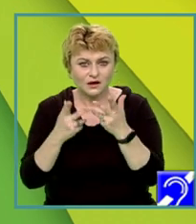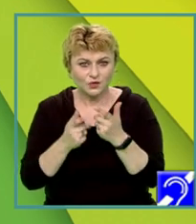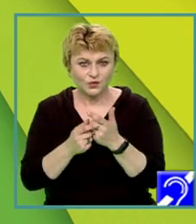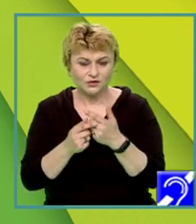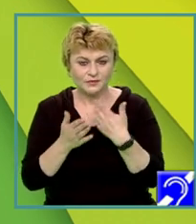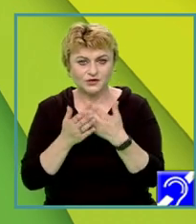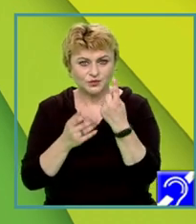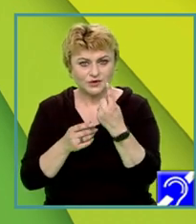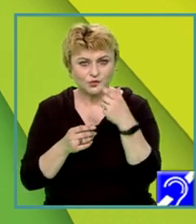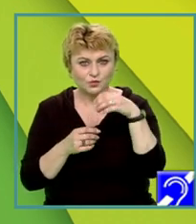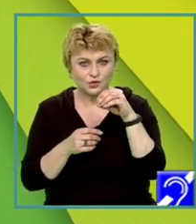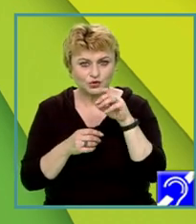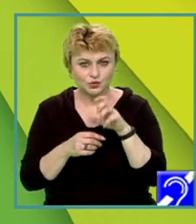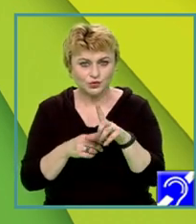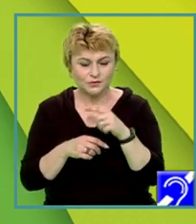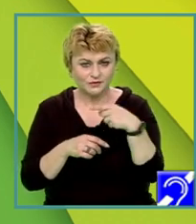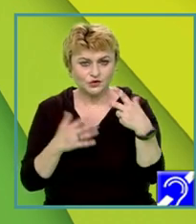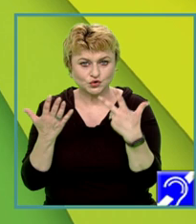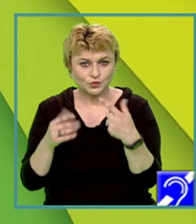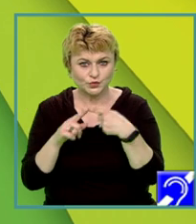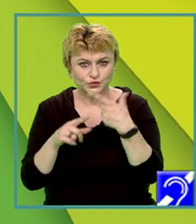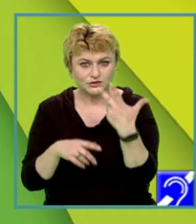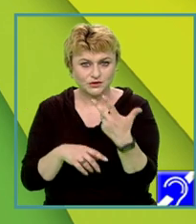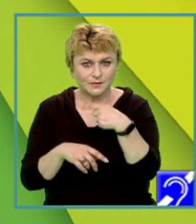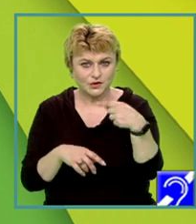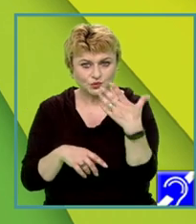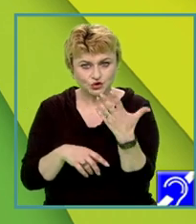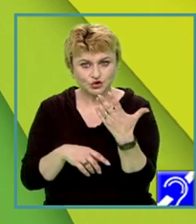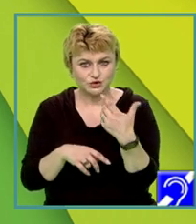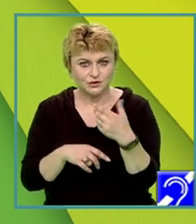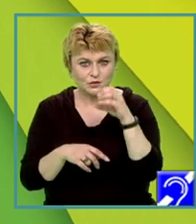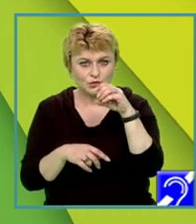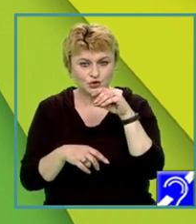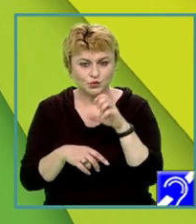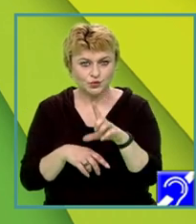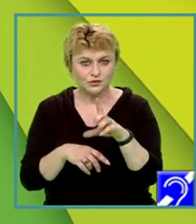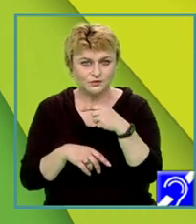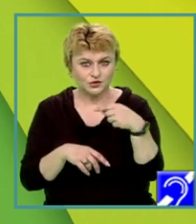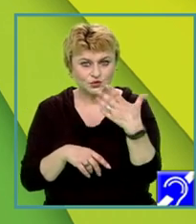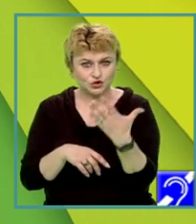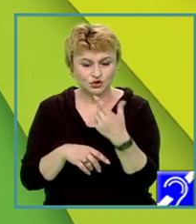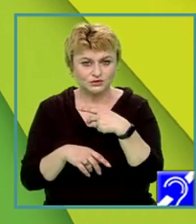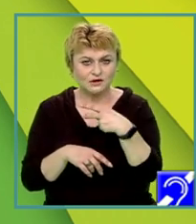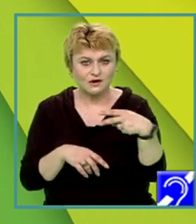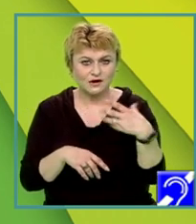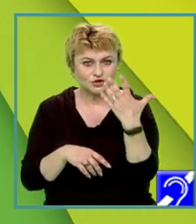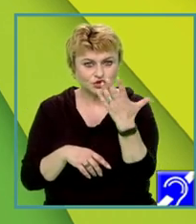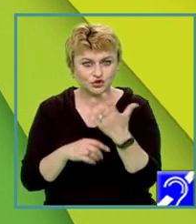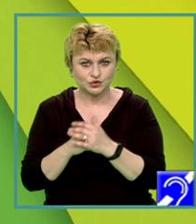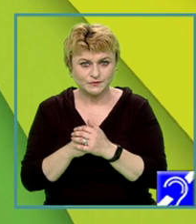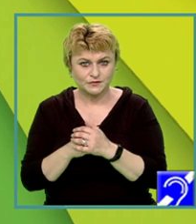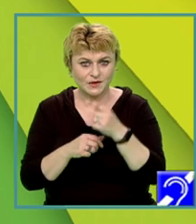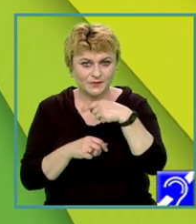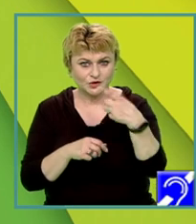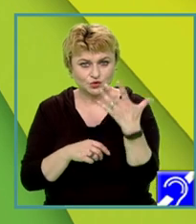primul modul minus 8 plus 3 minus 5 modul de minus cinci este egal cu cinci modul de